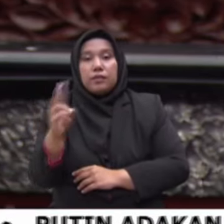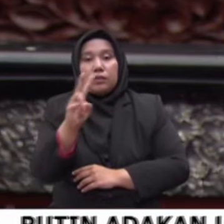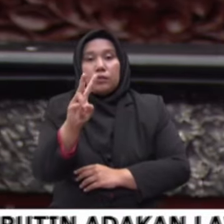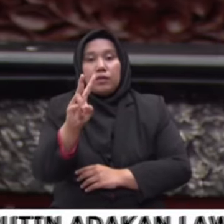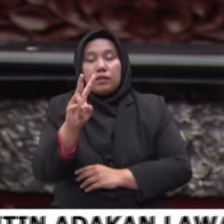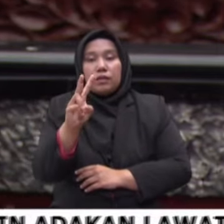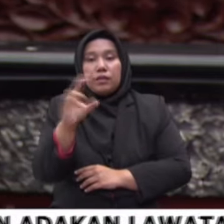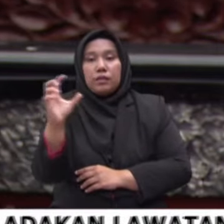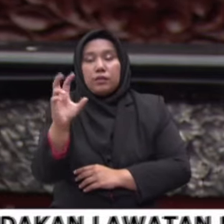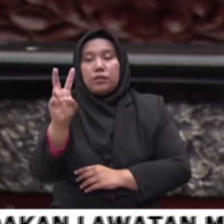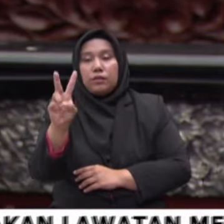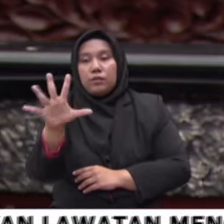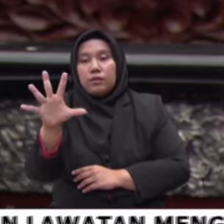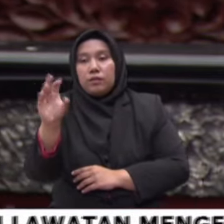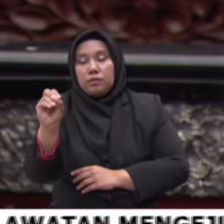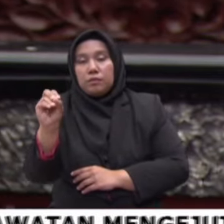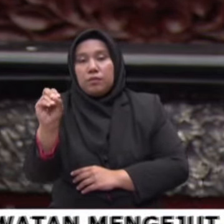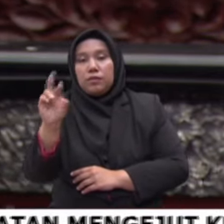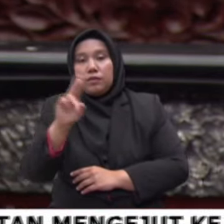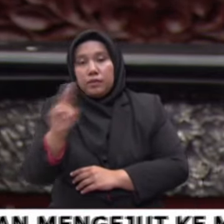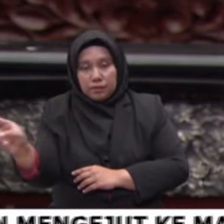atau 500 R000.